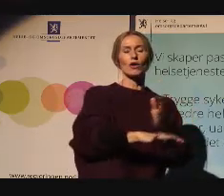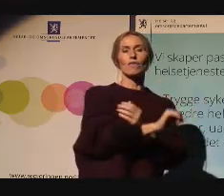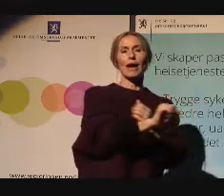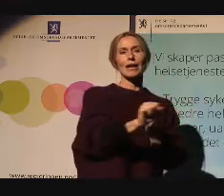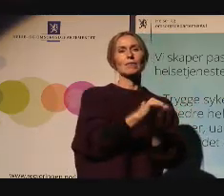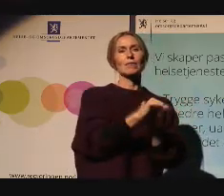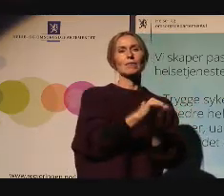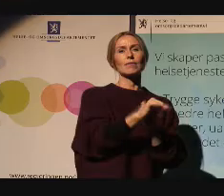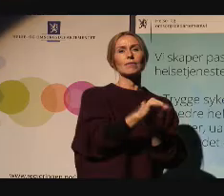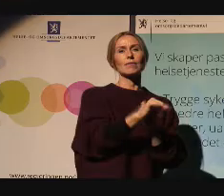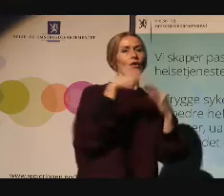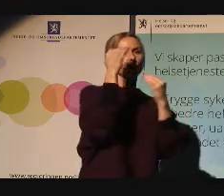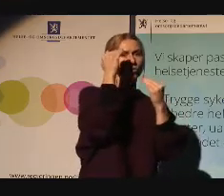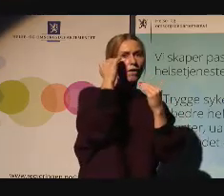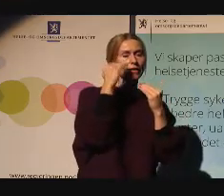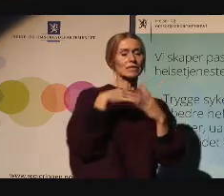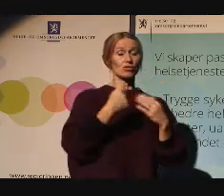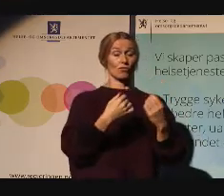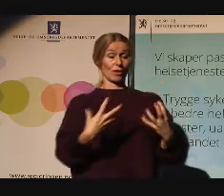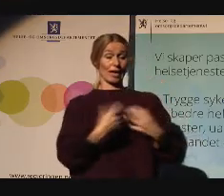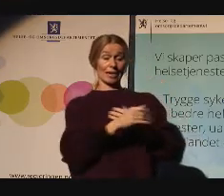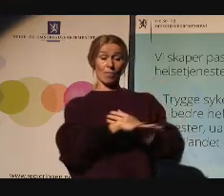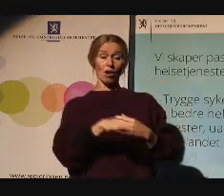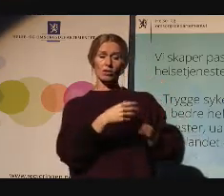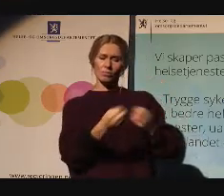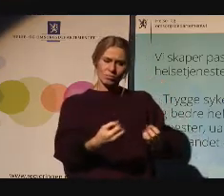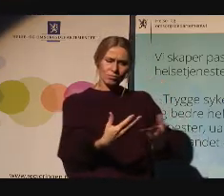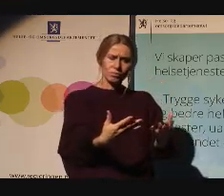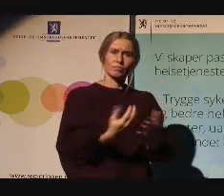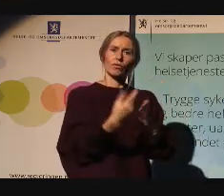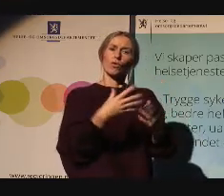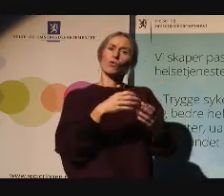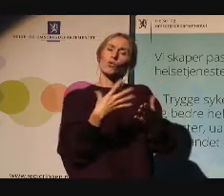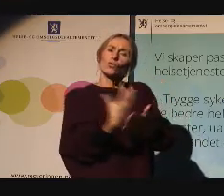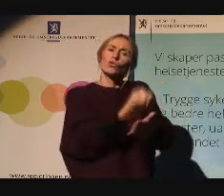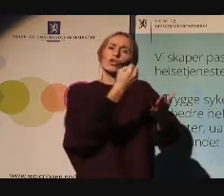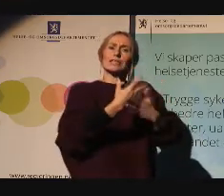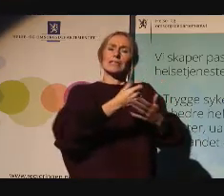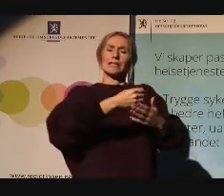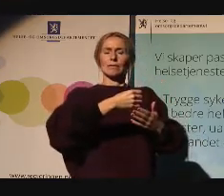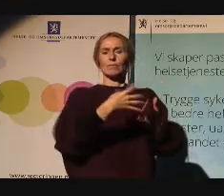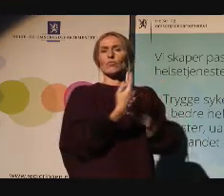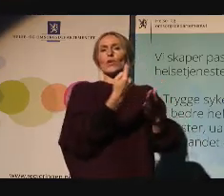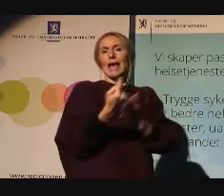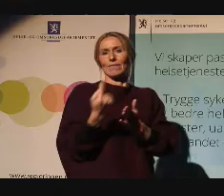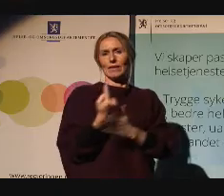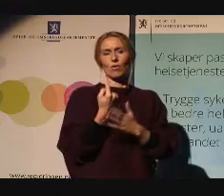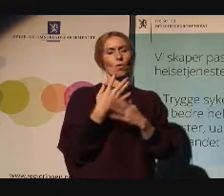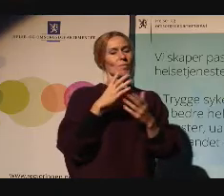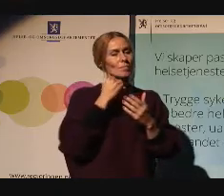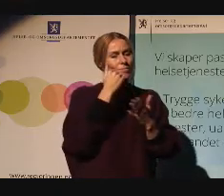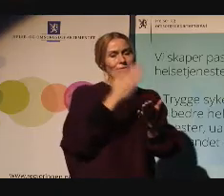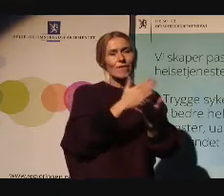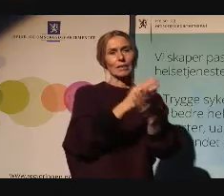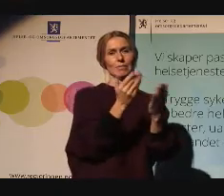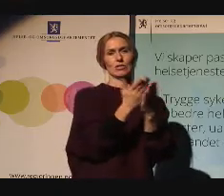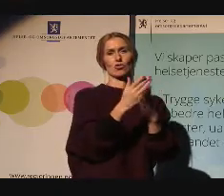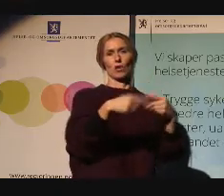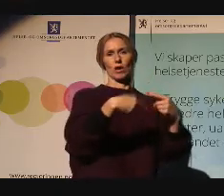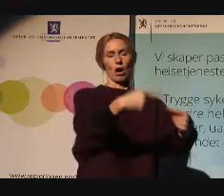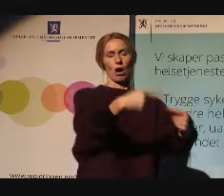flere barn i barnevernet skulle kunne utnytte sitt potensiale og fullføre skolegangen. Og vi må ha like